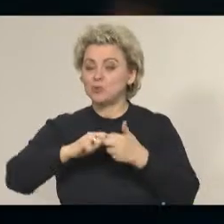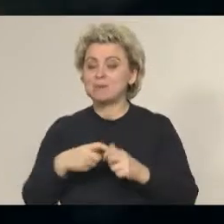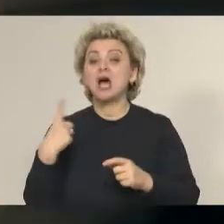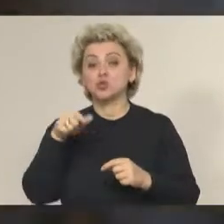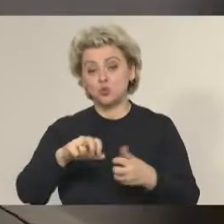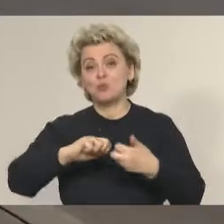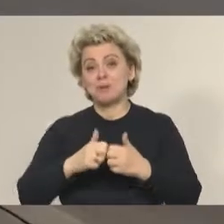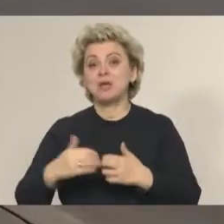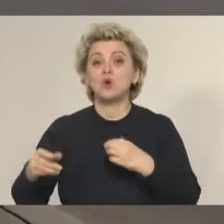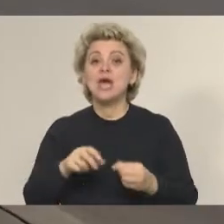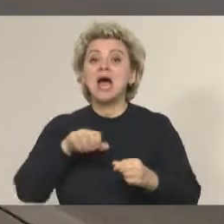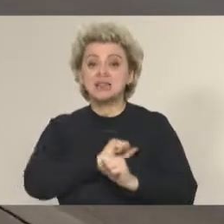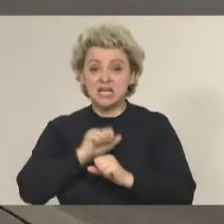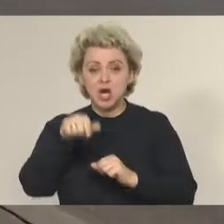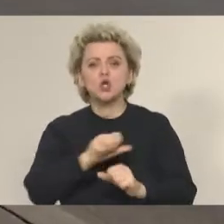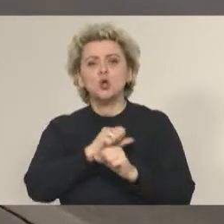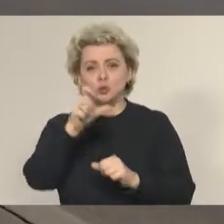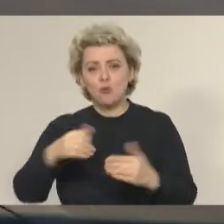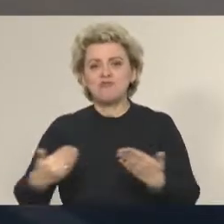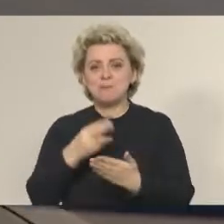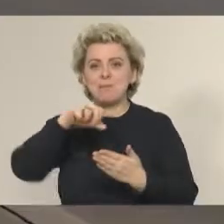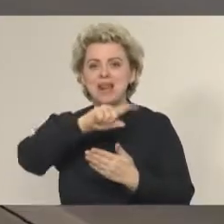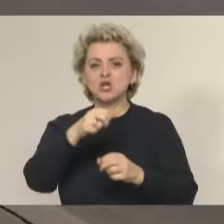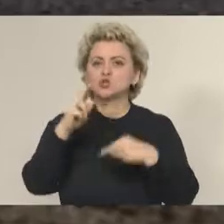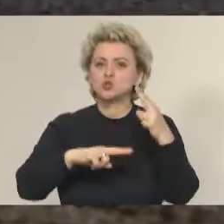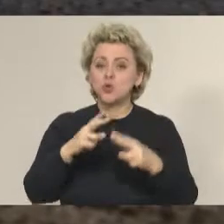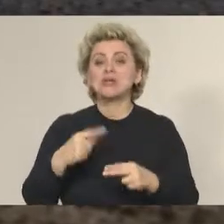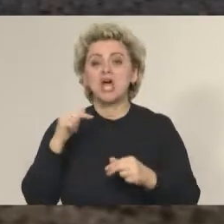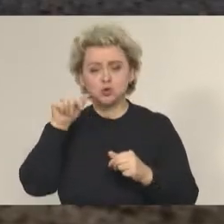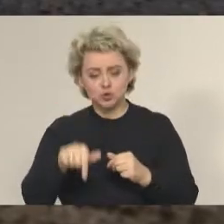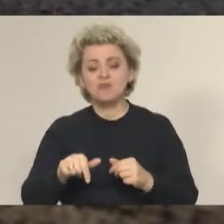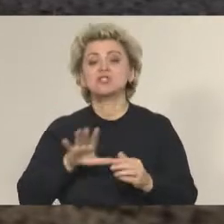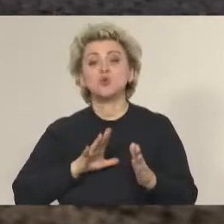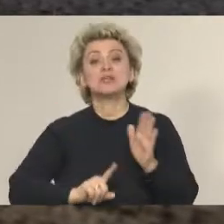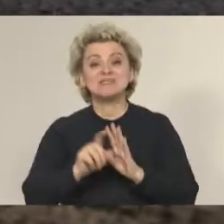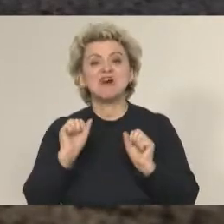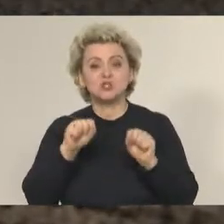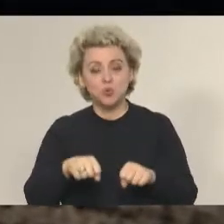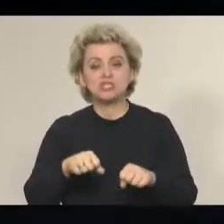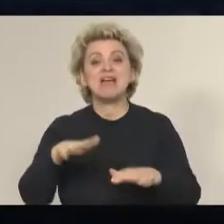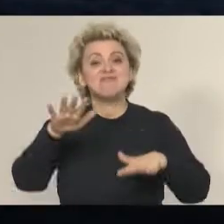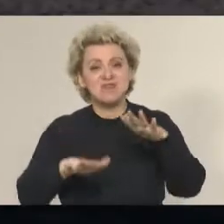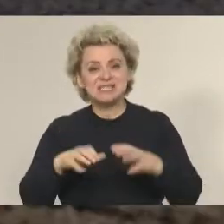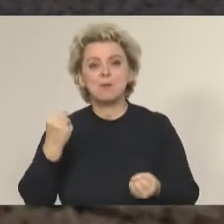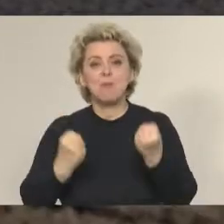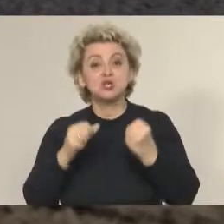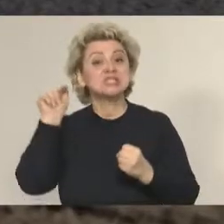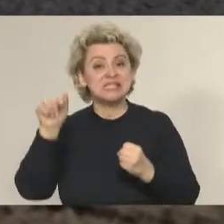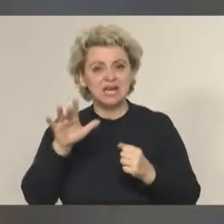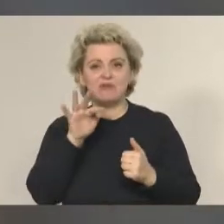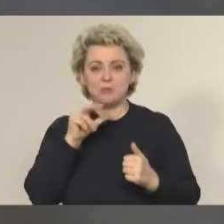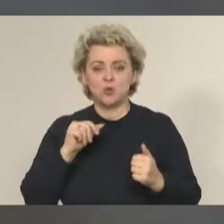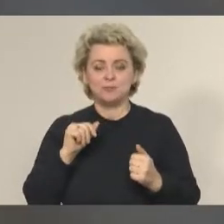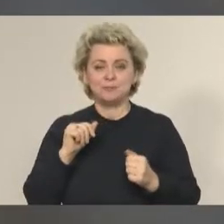и проблему досуга. Теперь люди отдыхали на новом пляже, строили на совесть, но все же исходили из возможностей и веса автомобилей тех